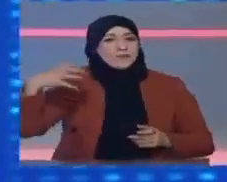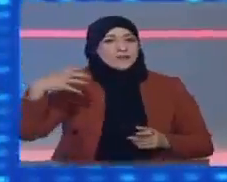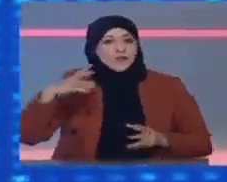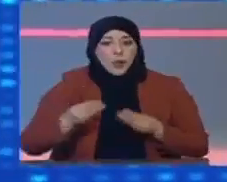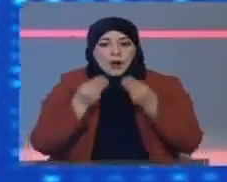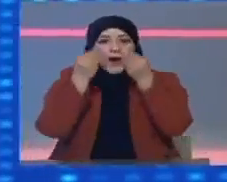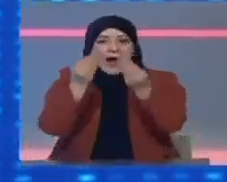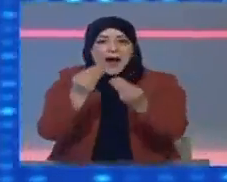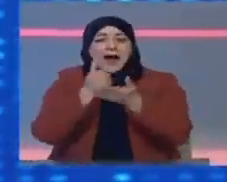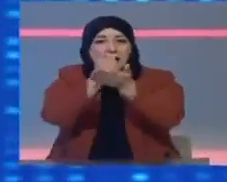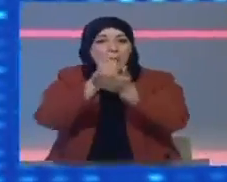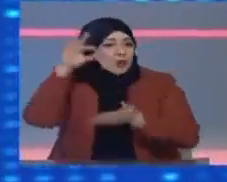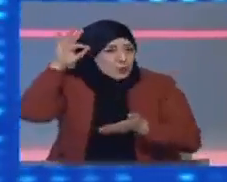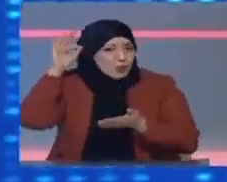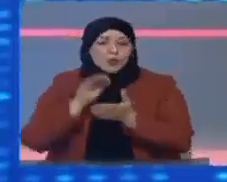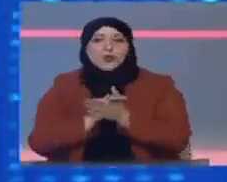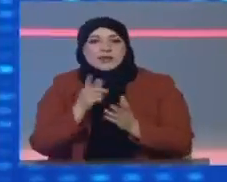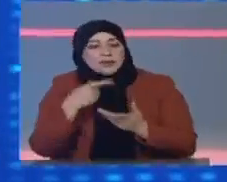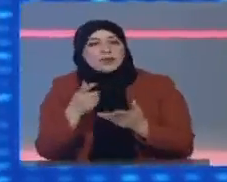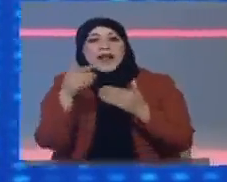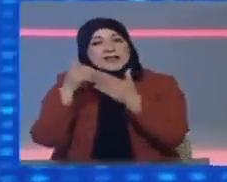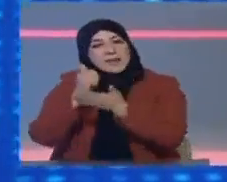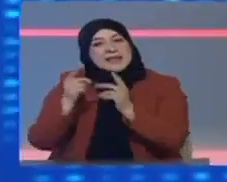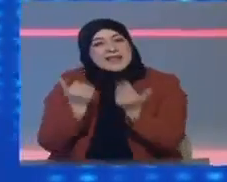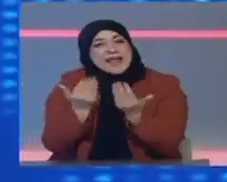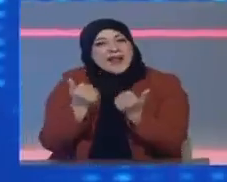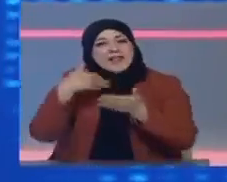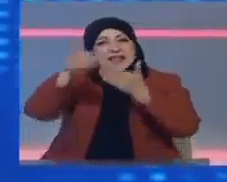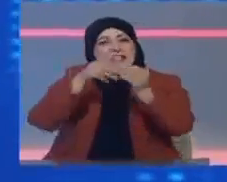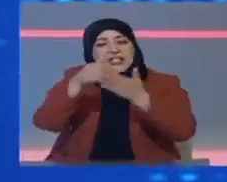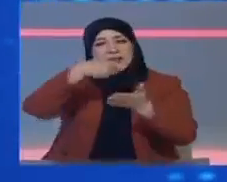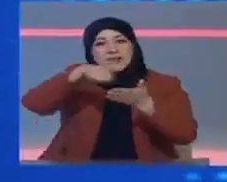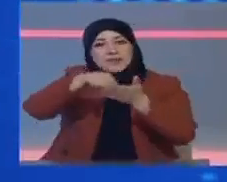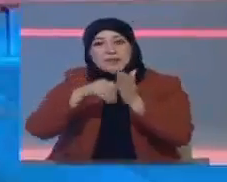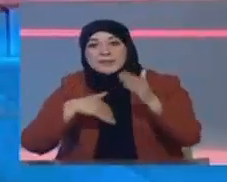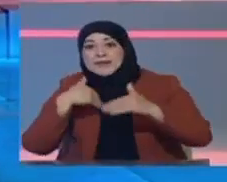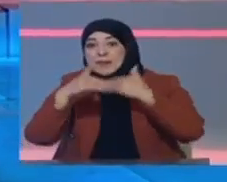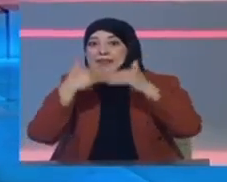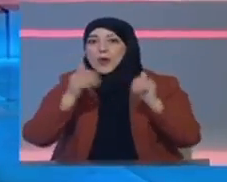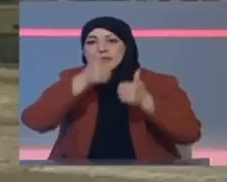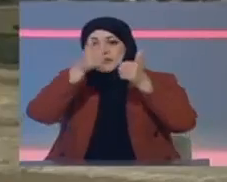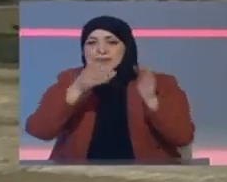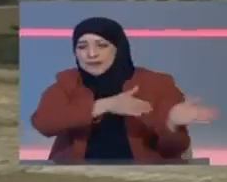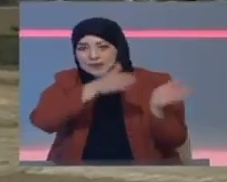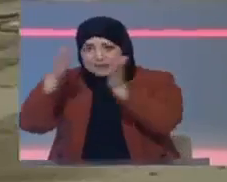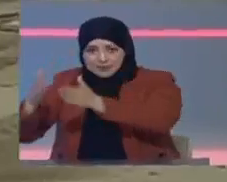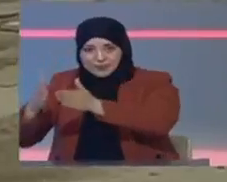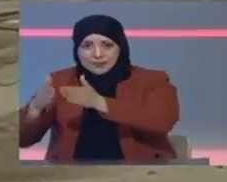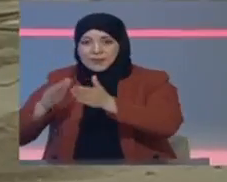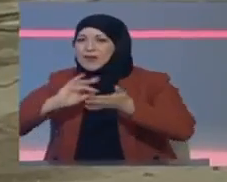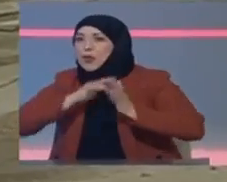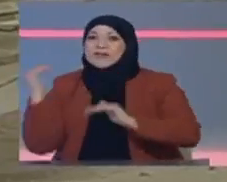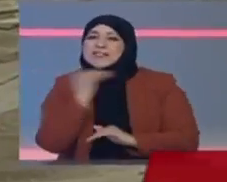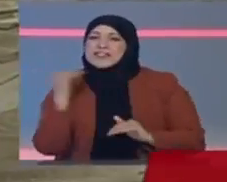مازالت تحتاج دعما ماديا لتوفير تجهيزات اكثر تطورا على قدم وساق تتسارع